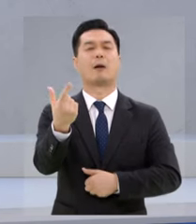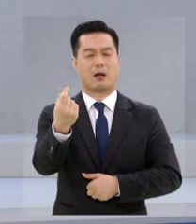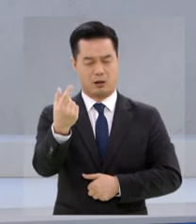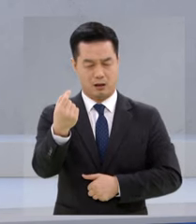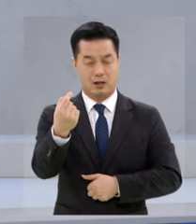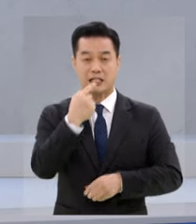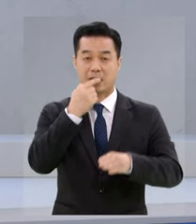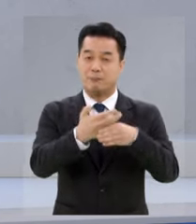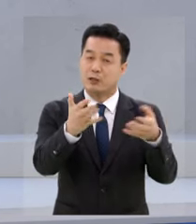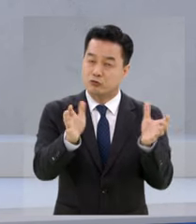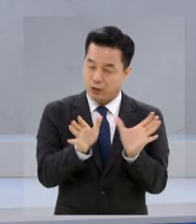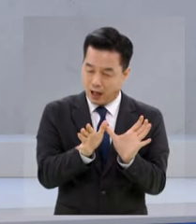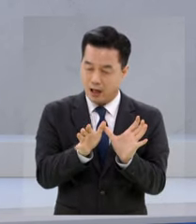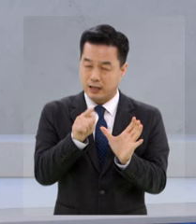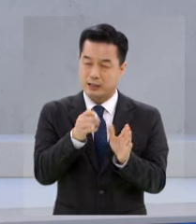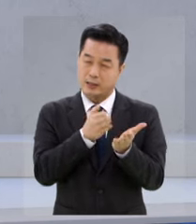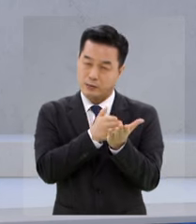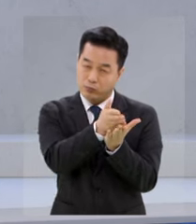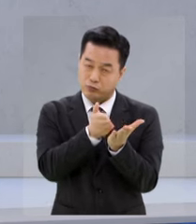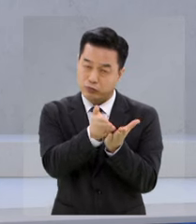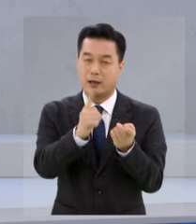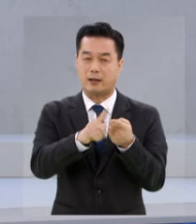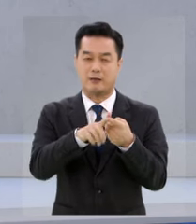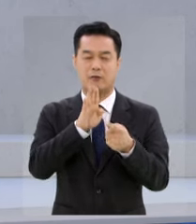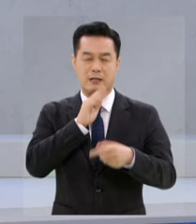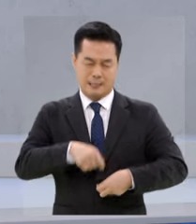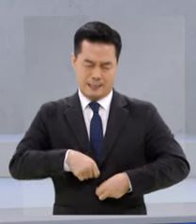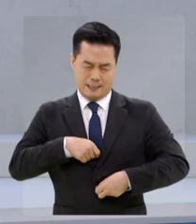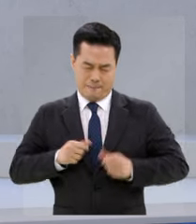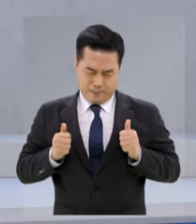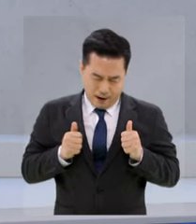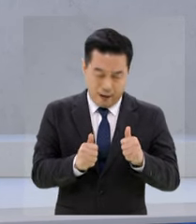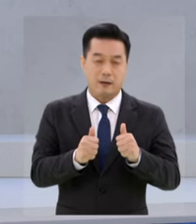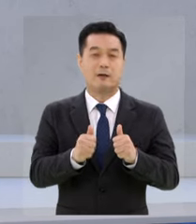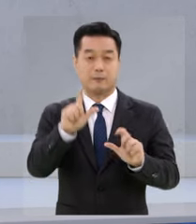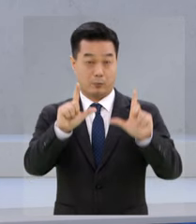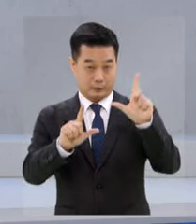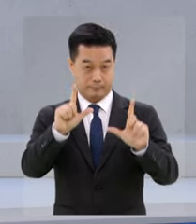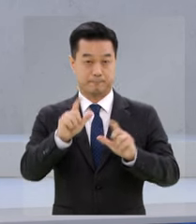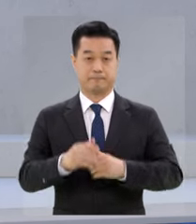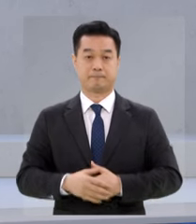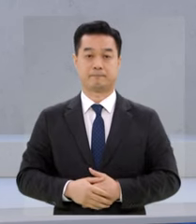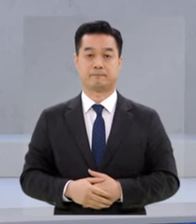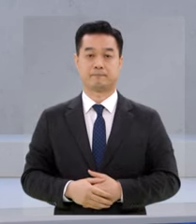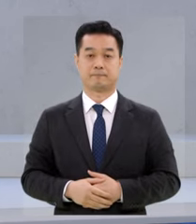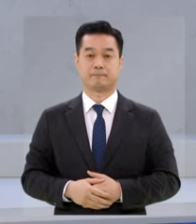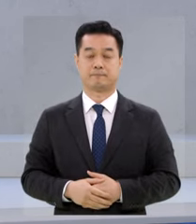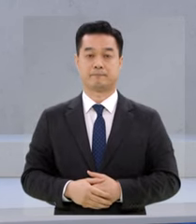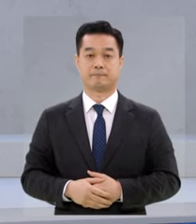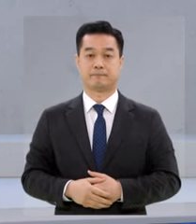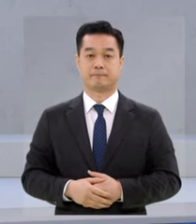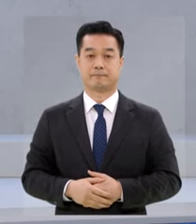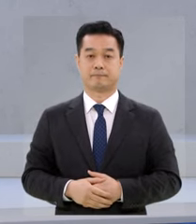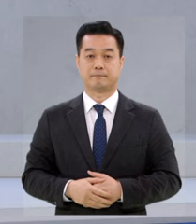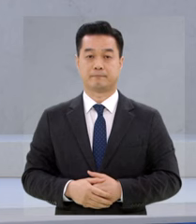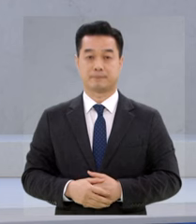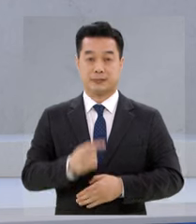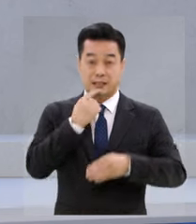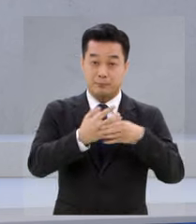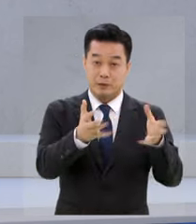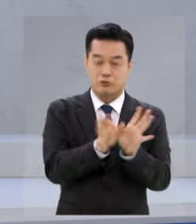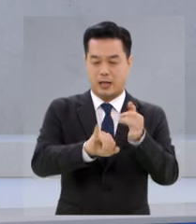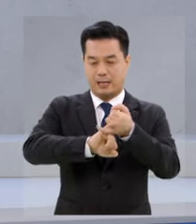민주당이이 분야에 얼마나 진심인지 알 수 있습니다 더불어민주당은